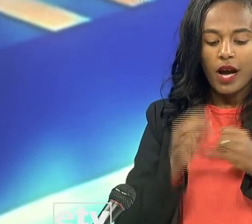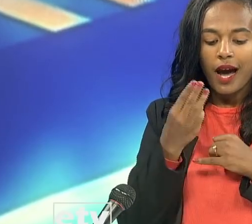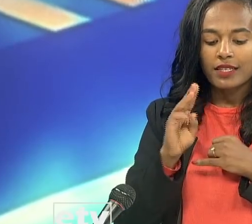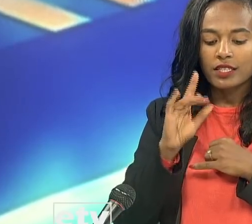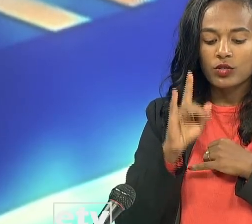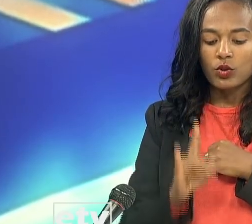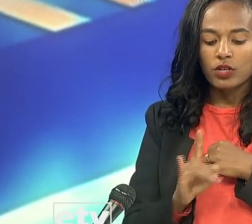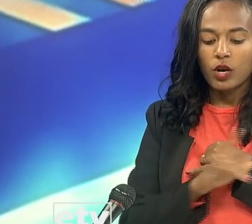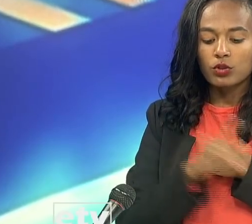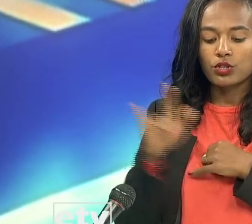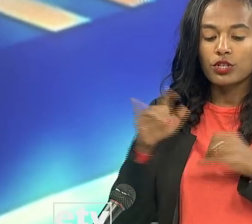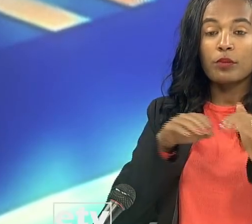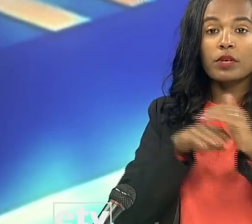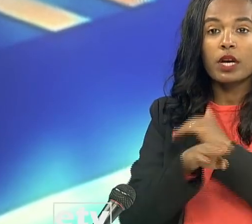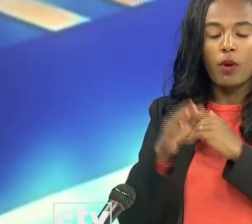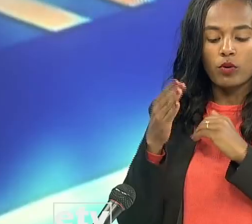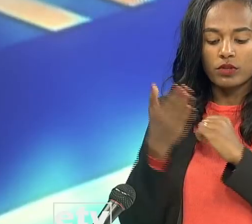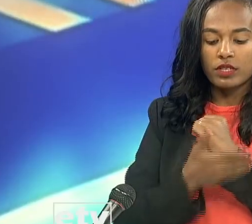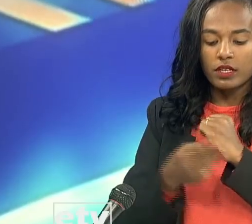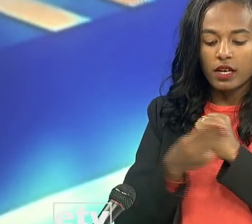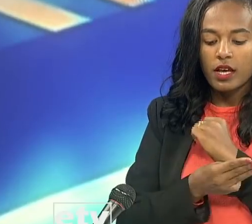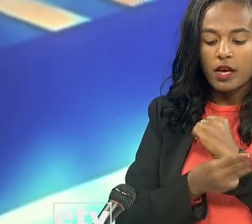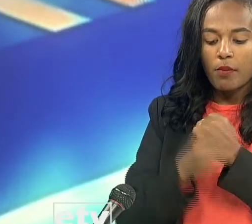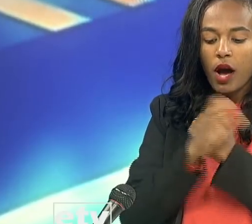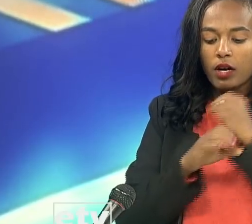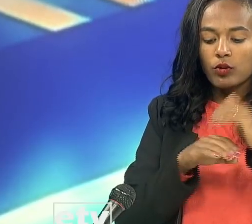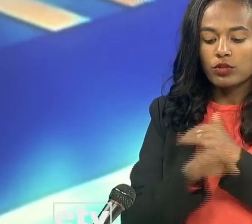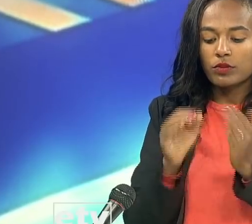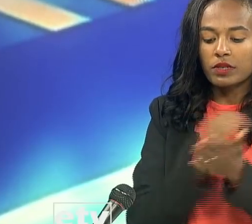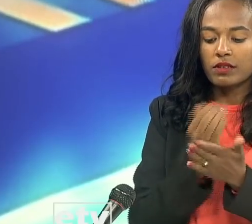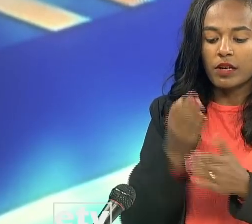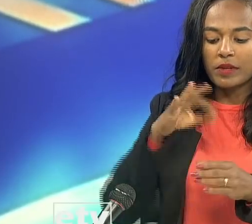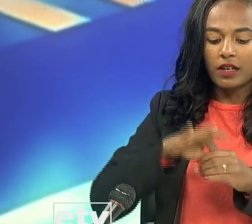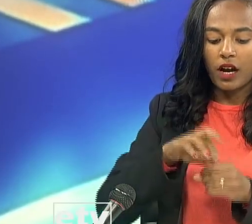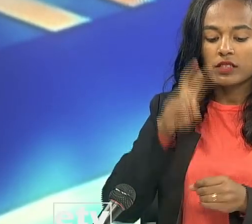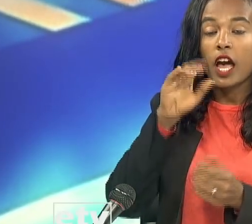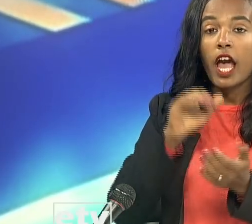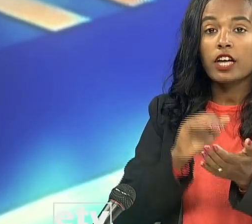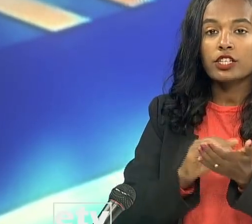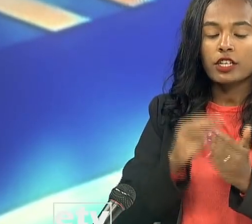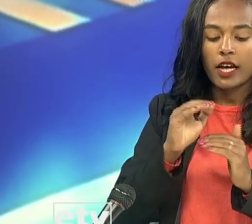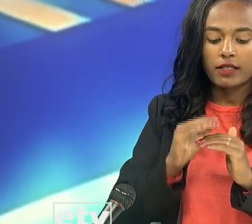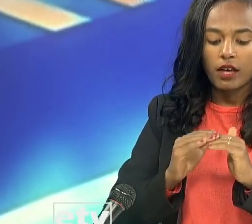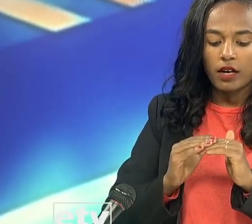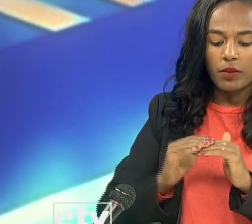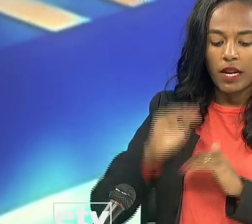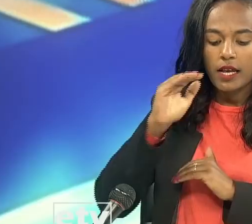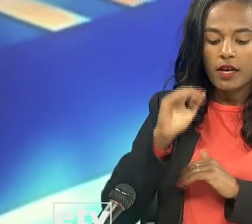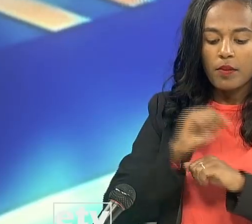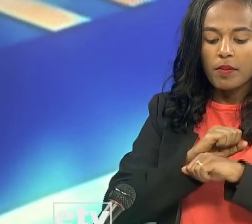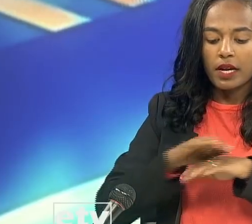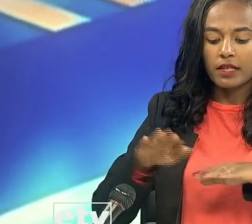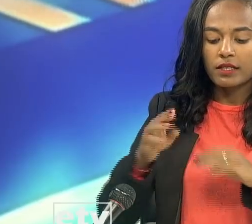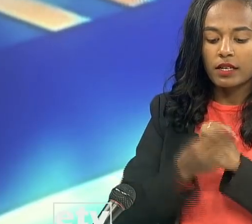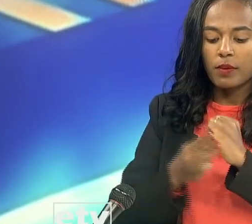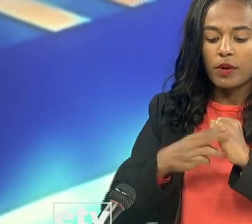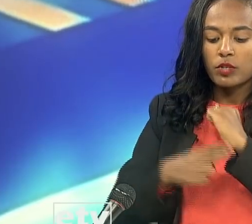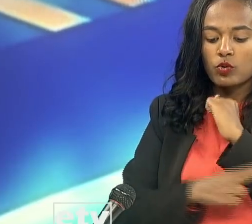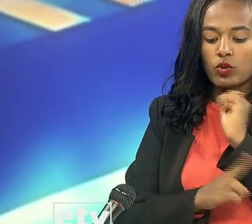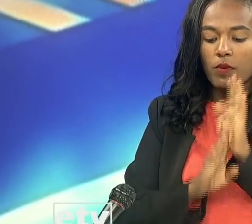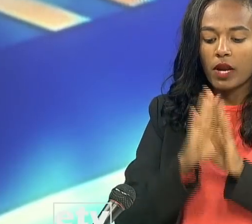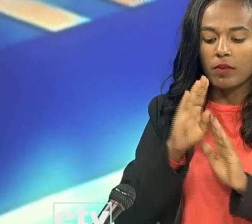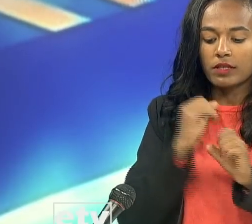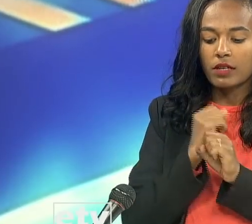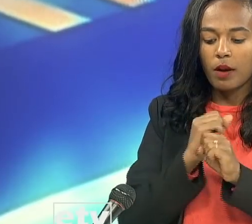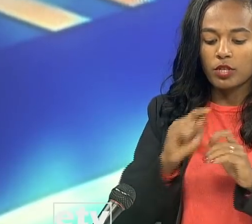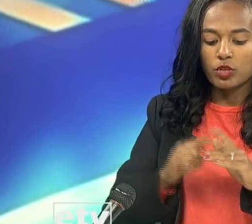በመጨረሻም ከአርሲ ዞን ከውጭ የሚገባውን ስንዴ በሀገር ውስጥ ምርት ለመተካት ከ20 ሺህ ሄክታር በላይ መሬት ስንዴ